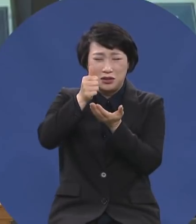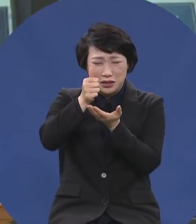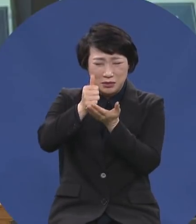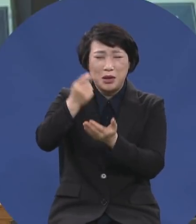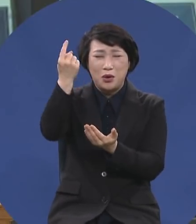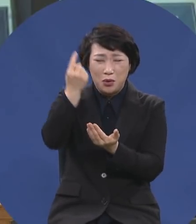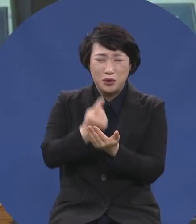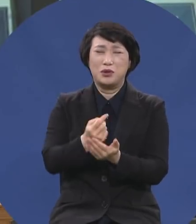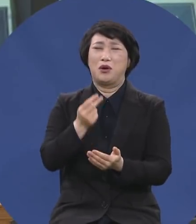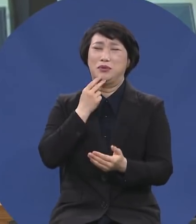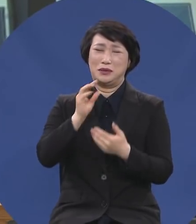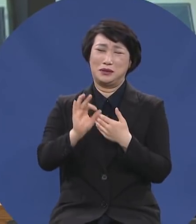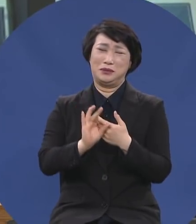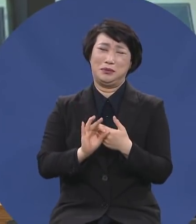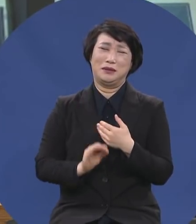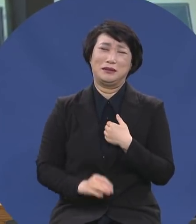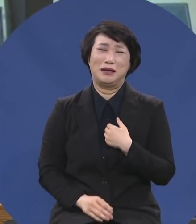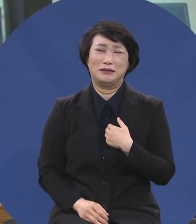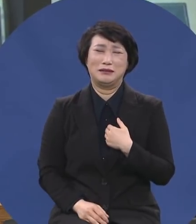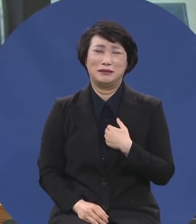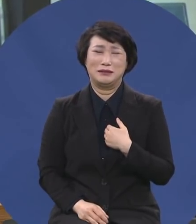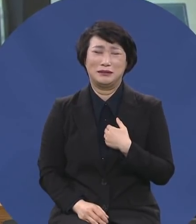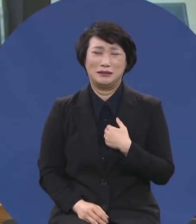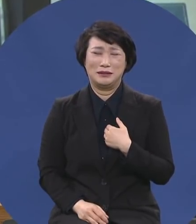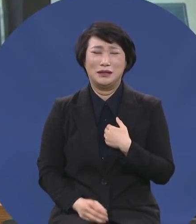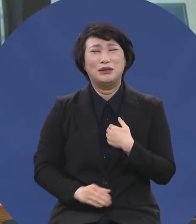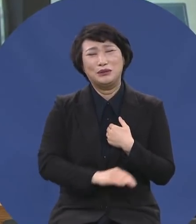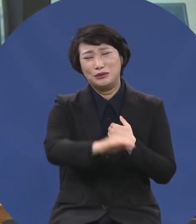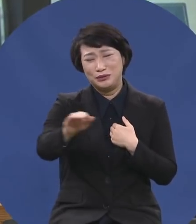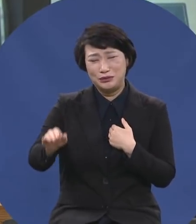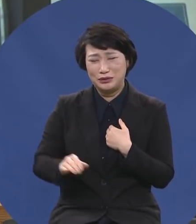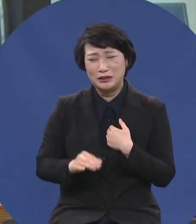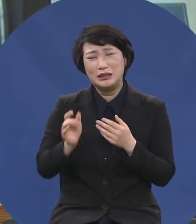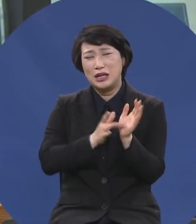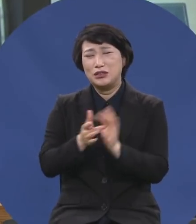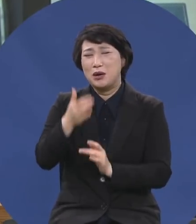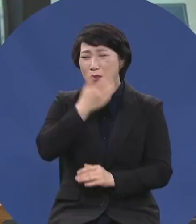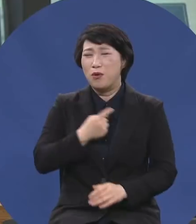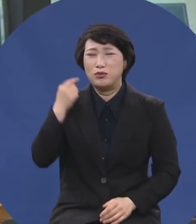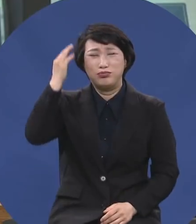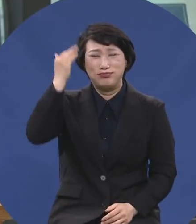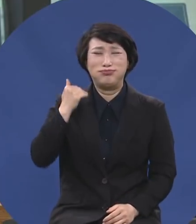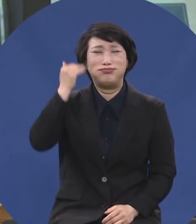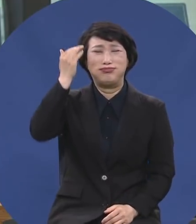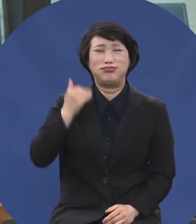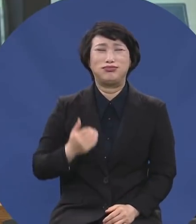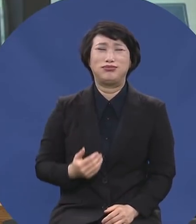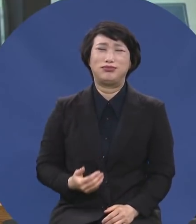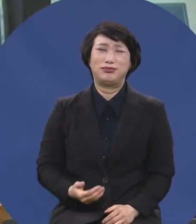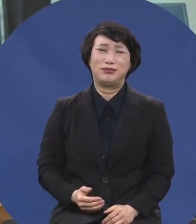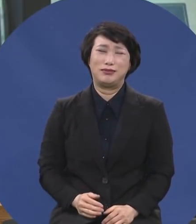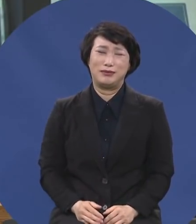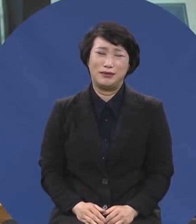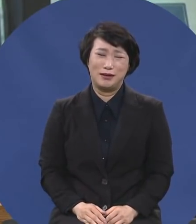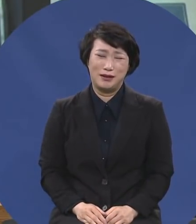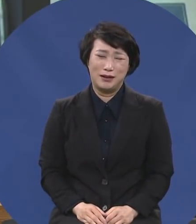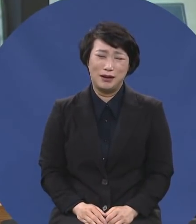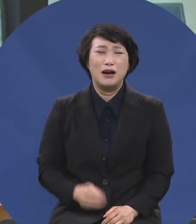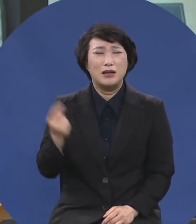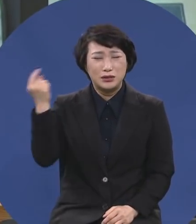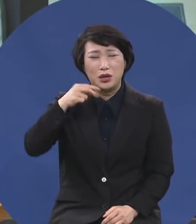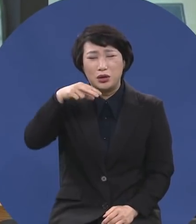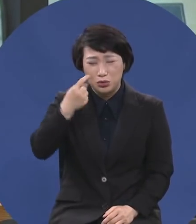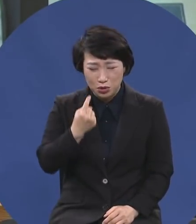성령님 오시지 않았으면 우리는 예수 복음을 들을 수도 없고,